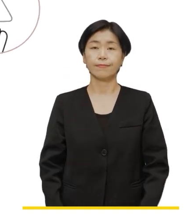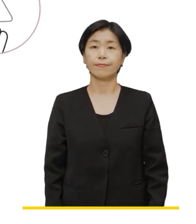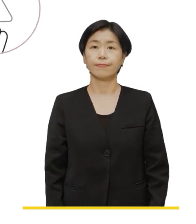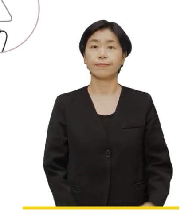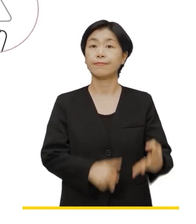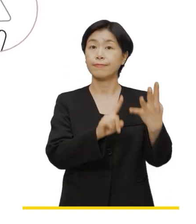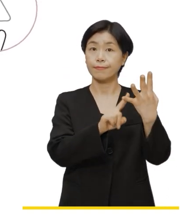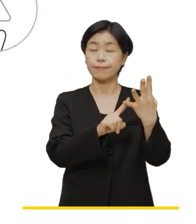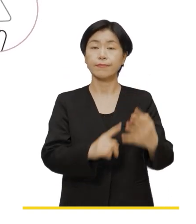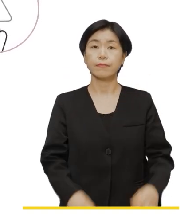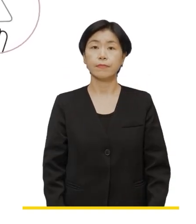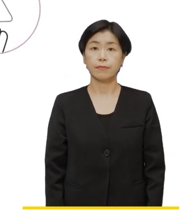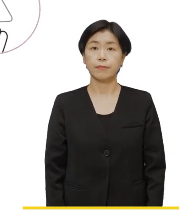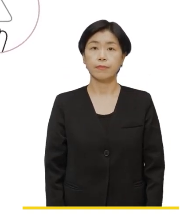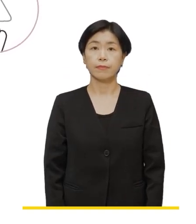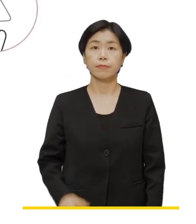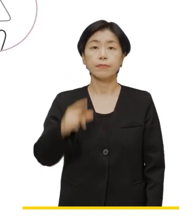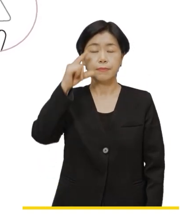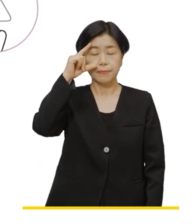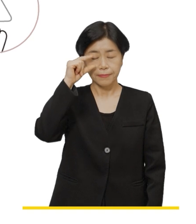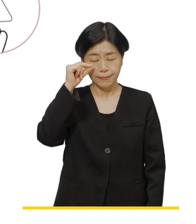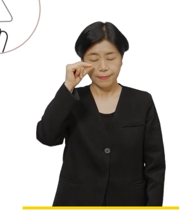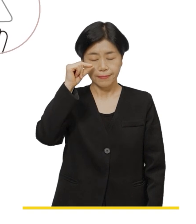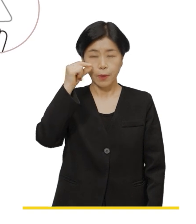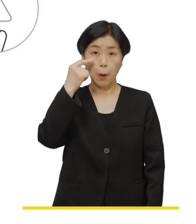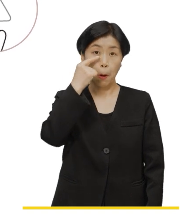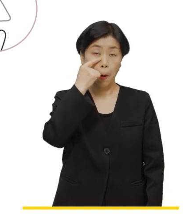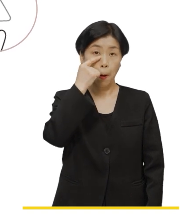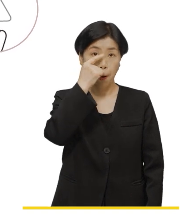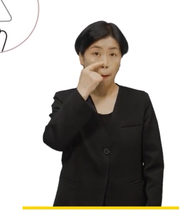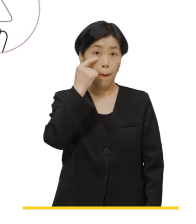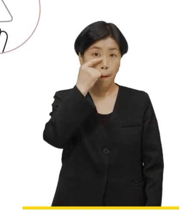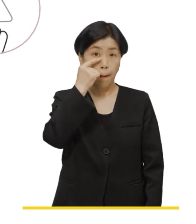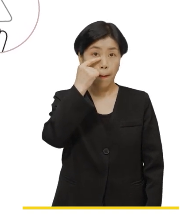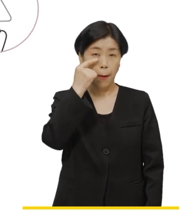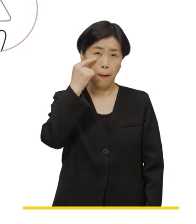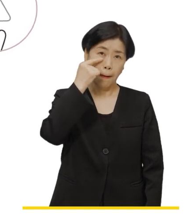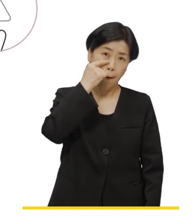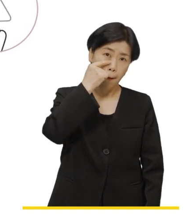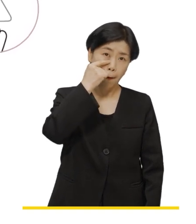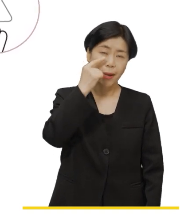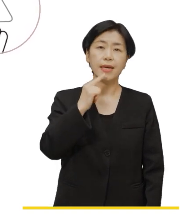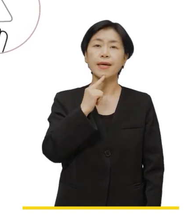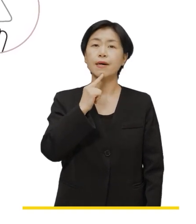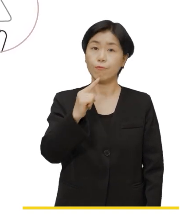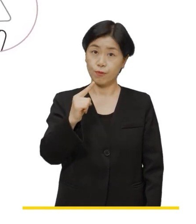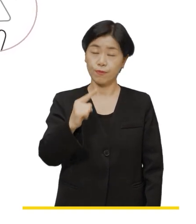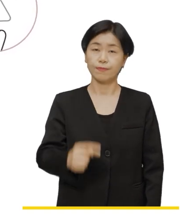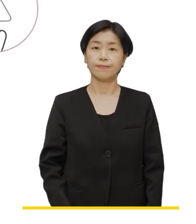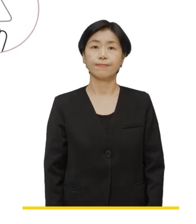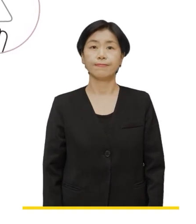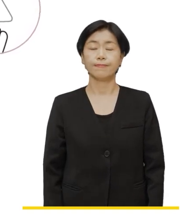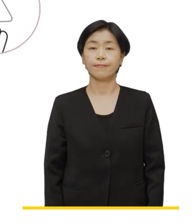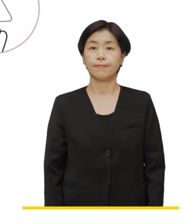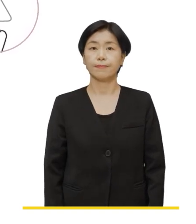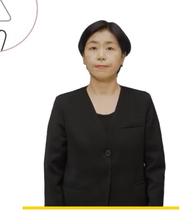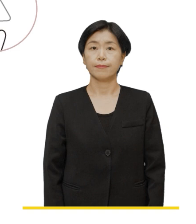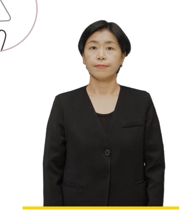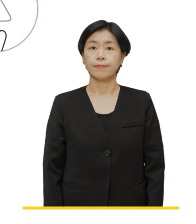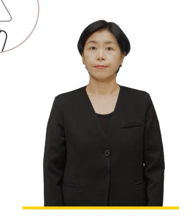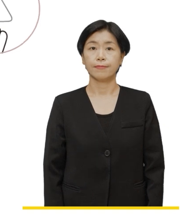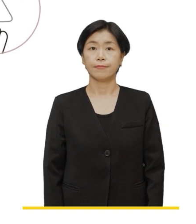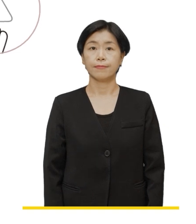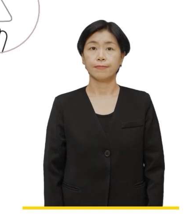네 번째, 눈을 감은 채로 코에서 가까운 눈가의 안쪽을 1분 정도 손가락으로